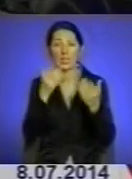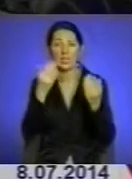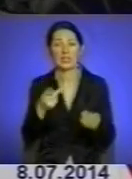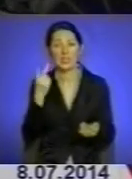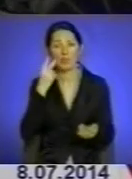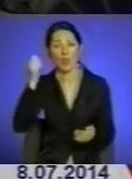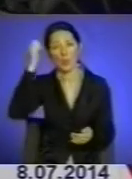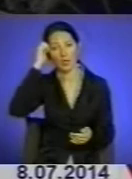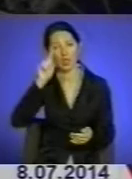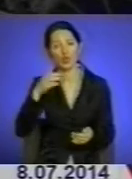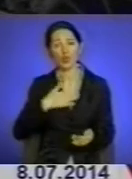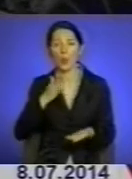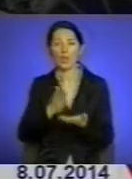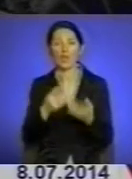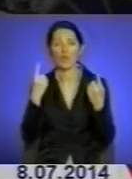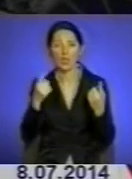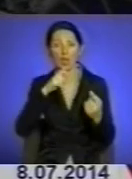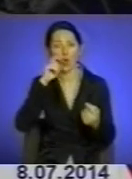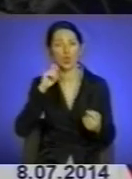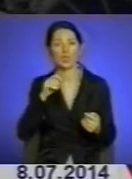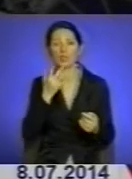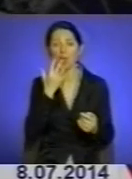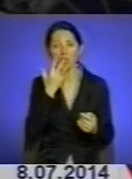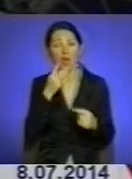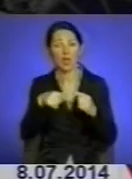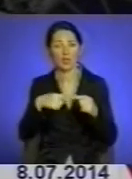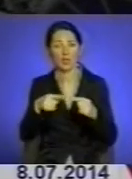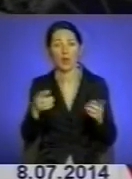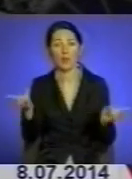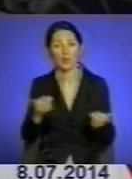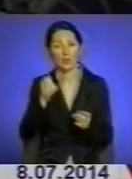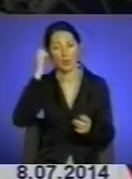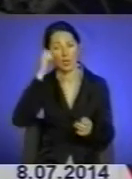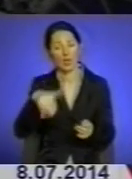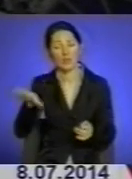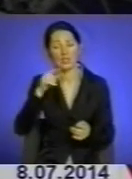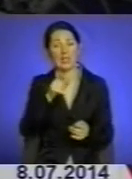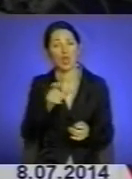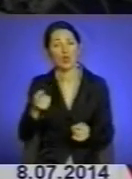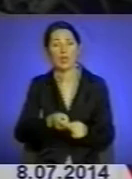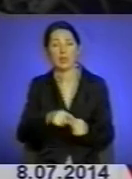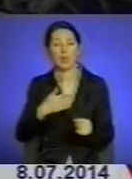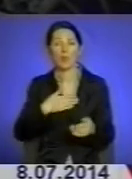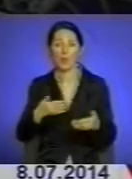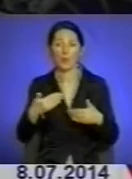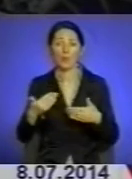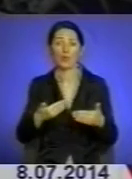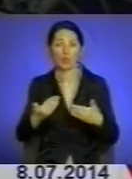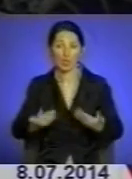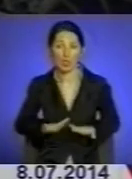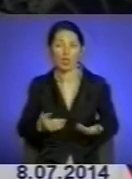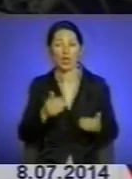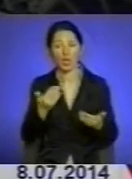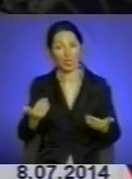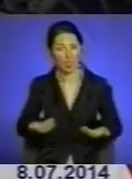є велика українська нація, потрібно пам'ятати усіх тих людей, з якими ми пройшли життя, пам'ятати зараз тих